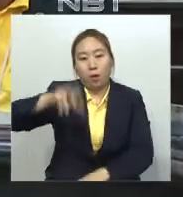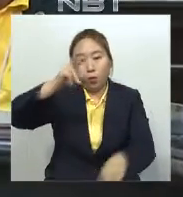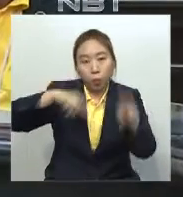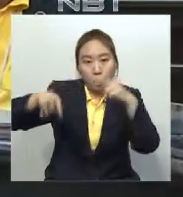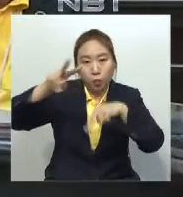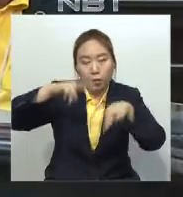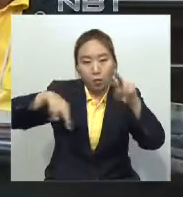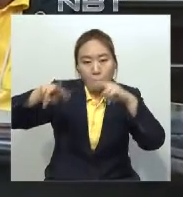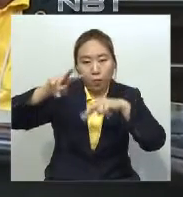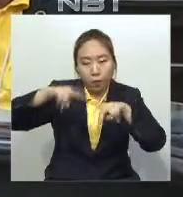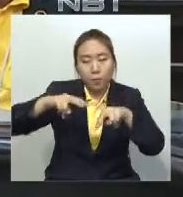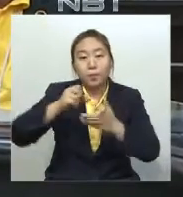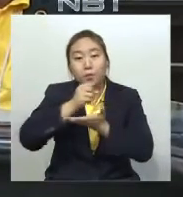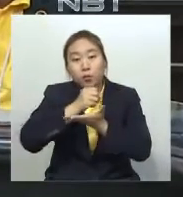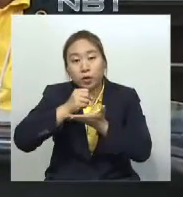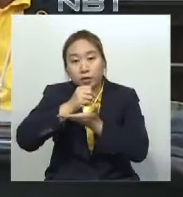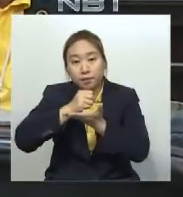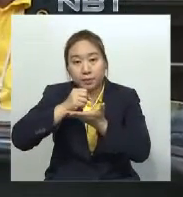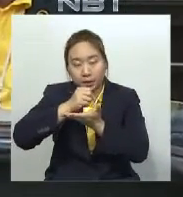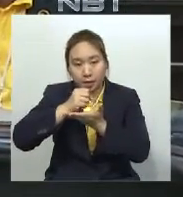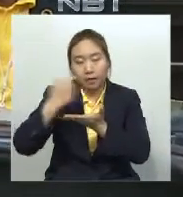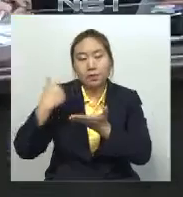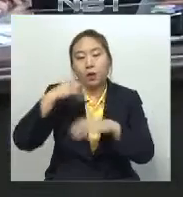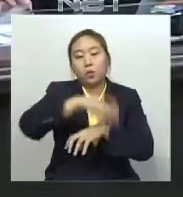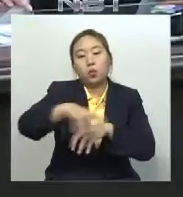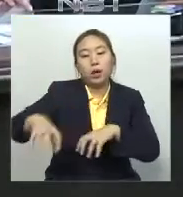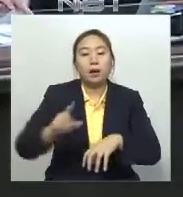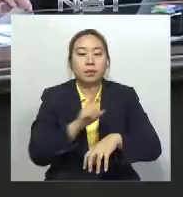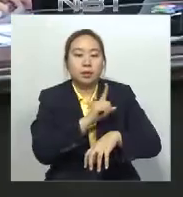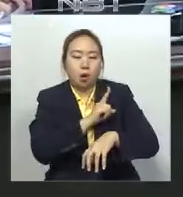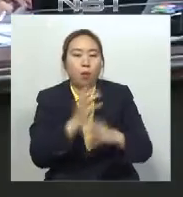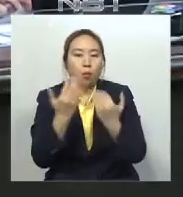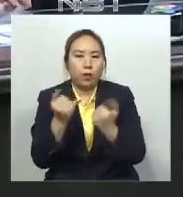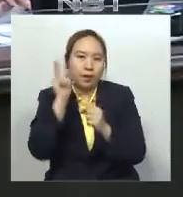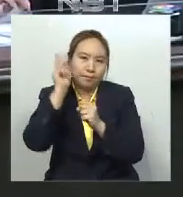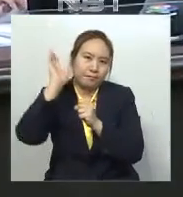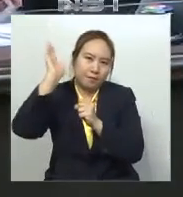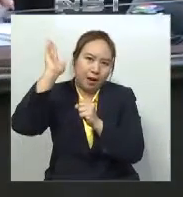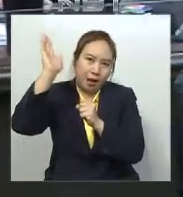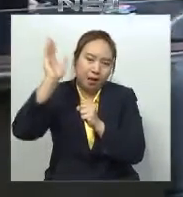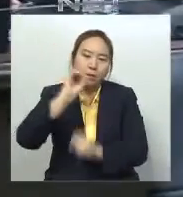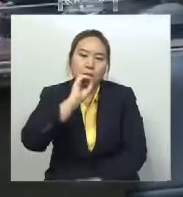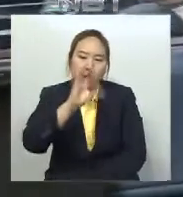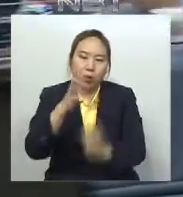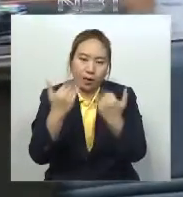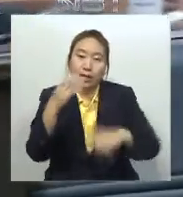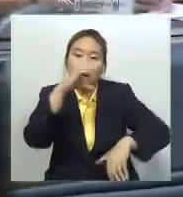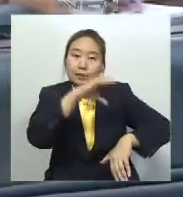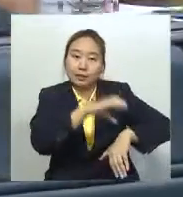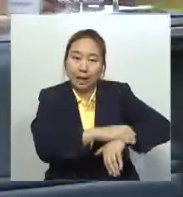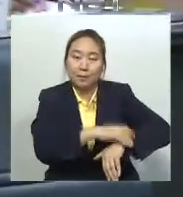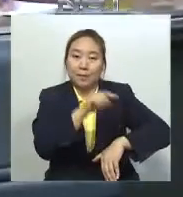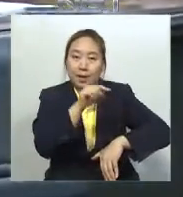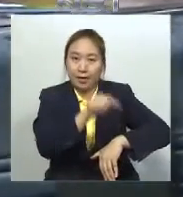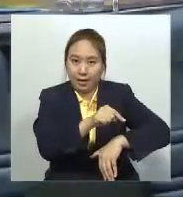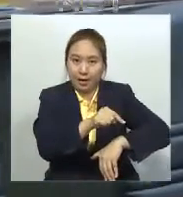มวัตถุเสพติดนะคะรวมถึงหน่วยงานที่เกี่ยวข้องเนี่ยมาแถลงและยืนยันว่าการจับกุมดำเนินคดีเ